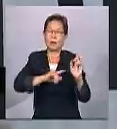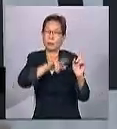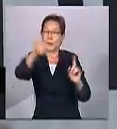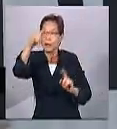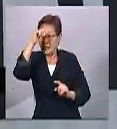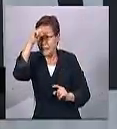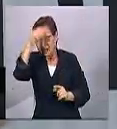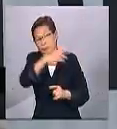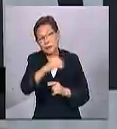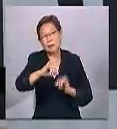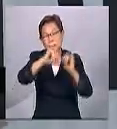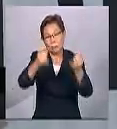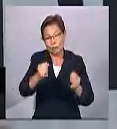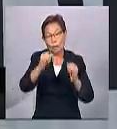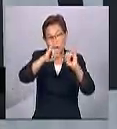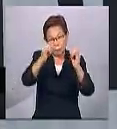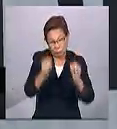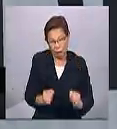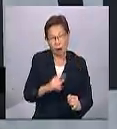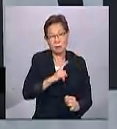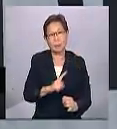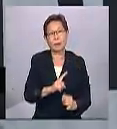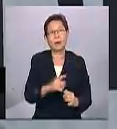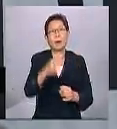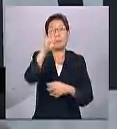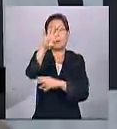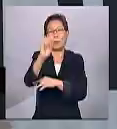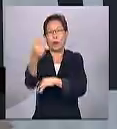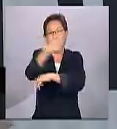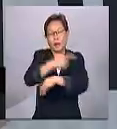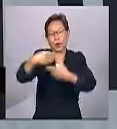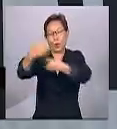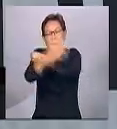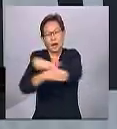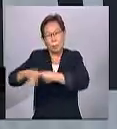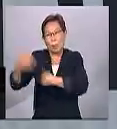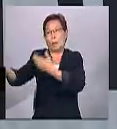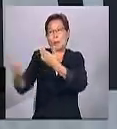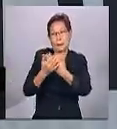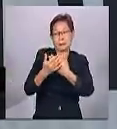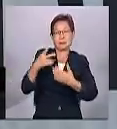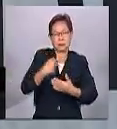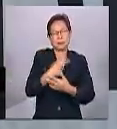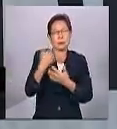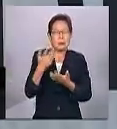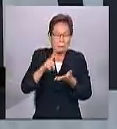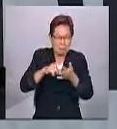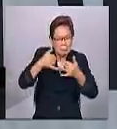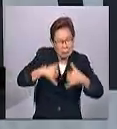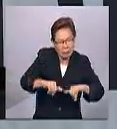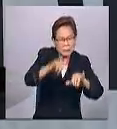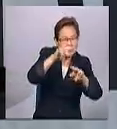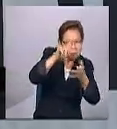dan mungkin jemaah tu keluar 40 hari, jadi tak balik lagi, keluar 40 hari luar negara. Jadi kita masih memantau dan kita